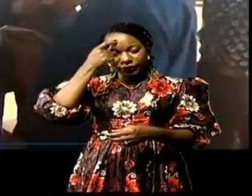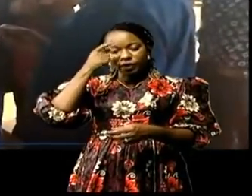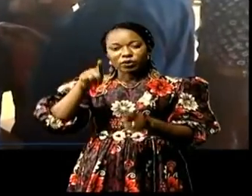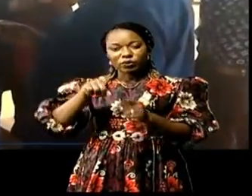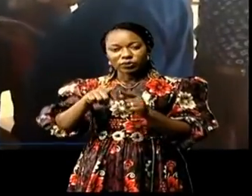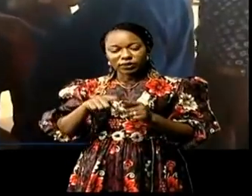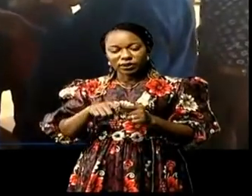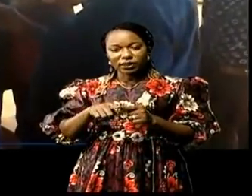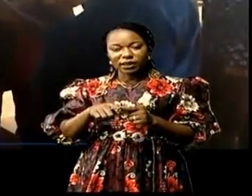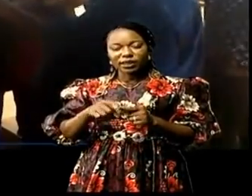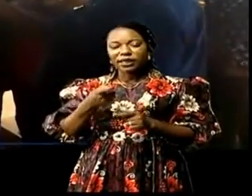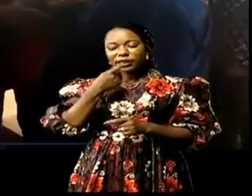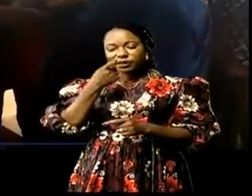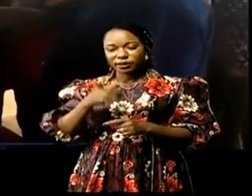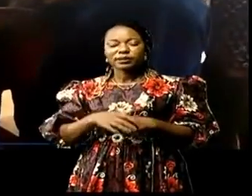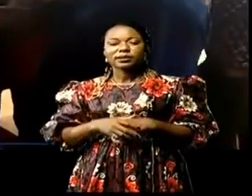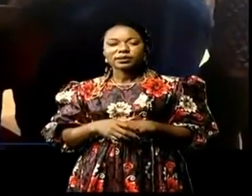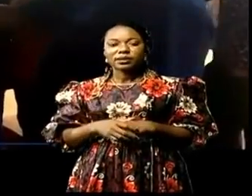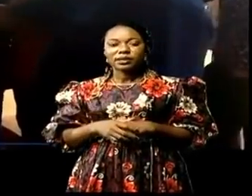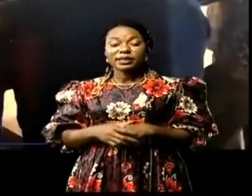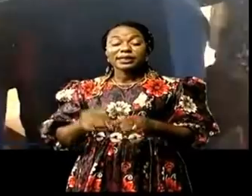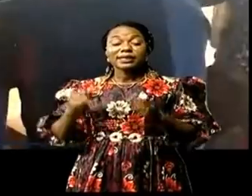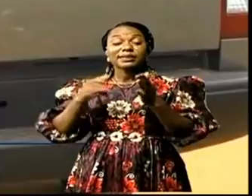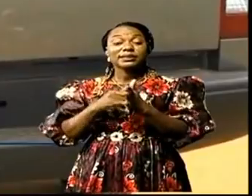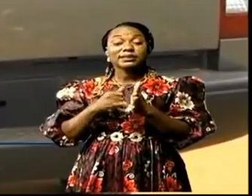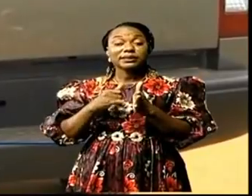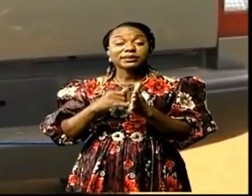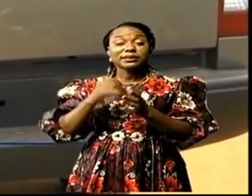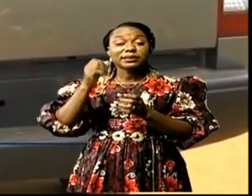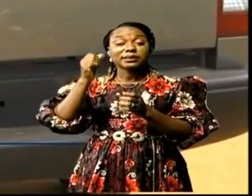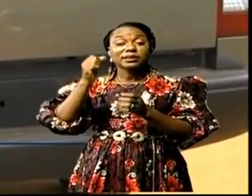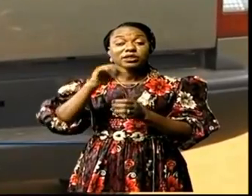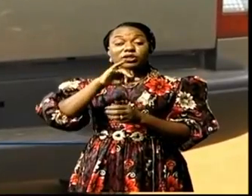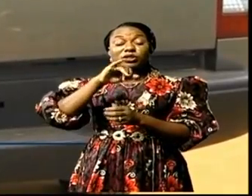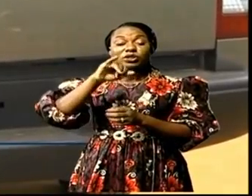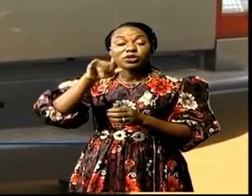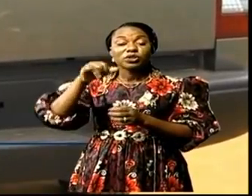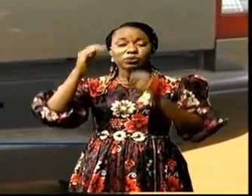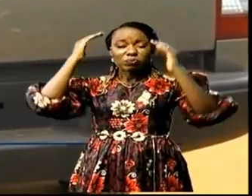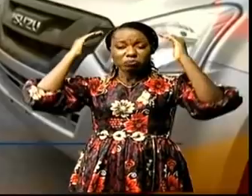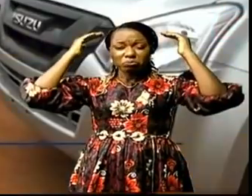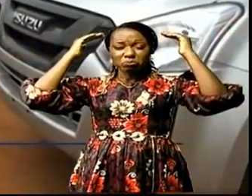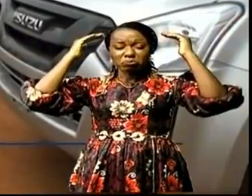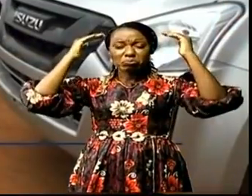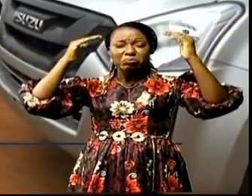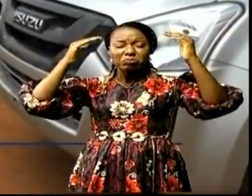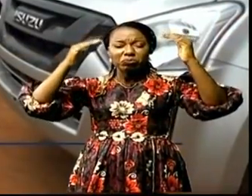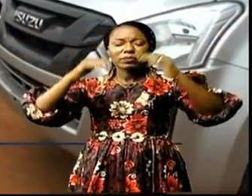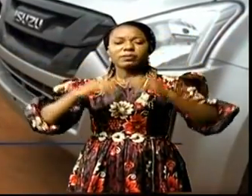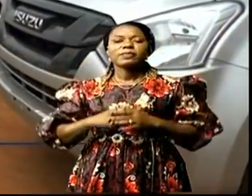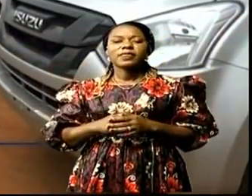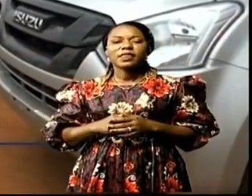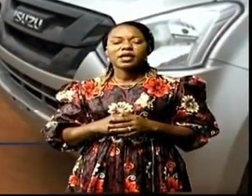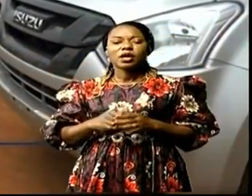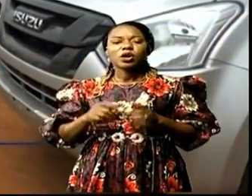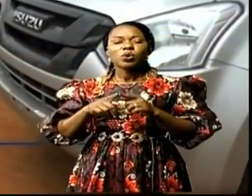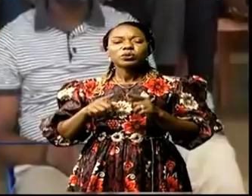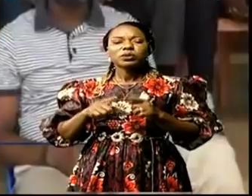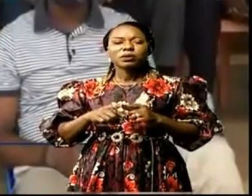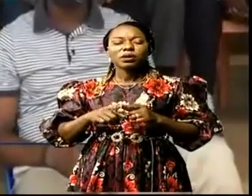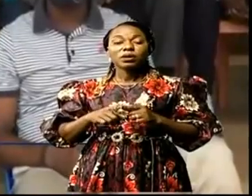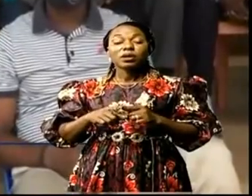de travail. 6 jeeps type Isuzu aux membres du conseil provincial de sécurité